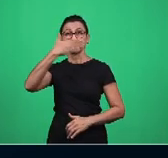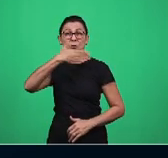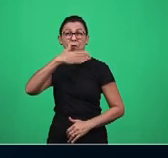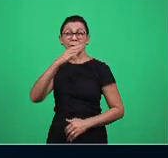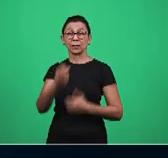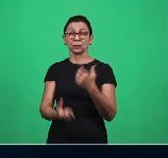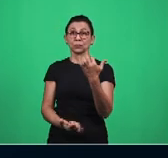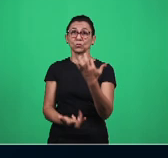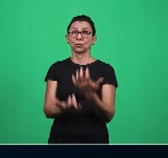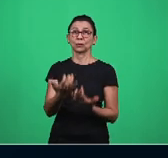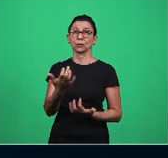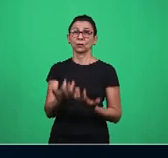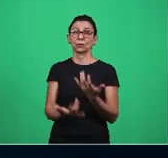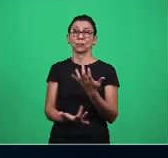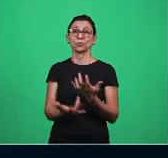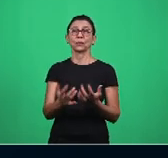rouge,